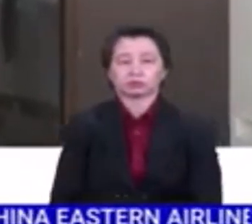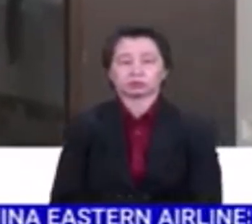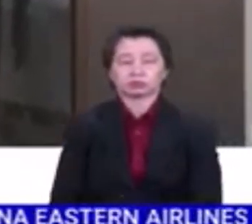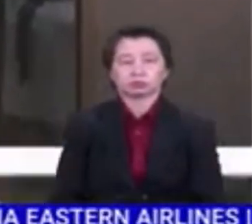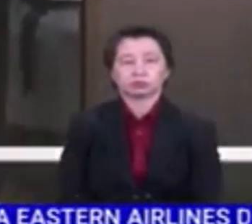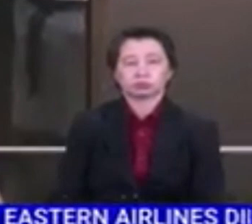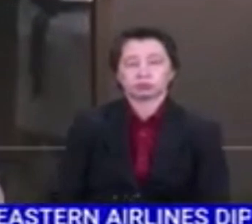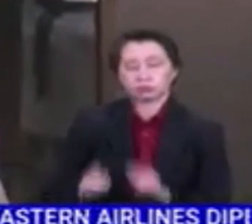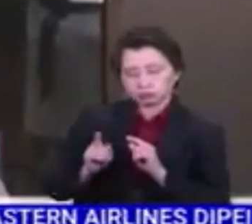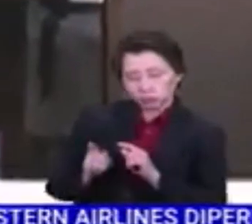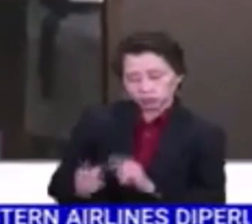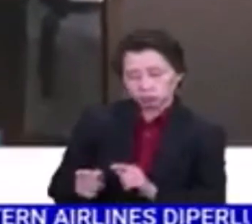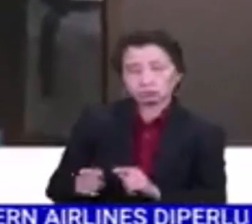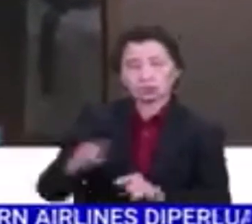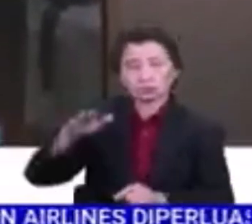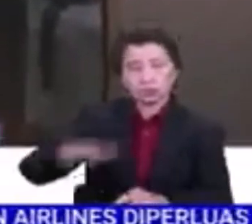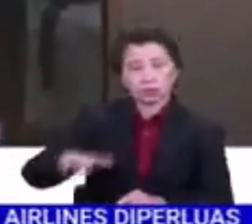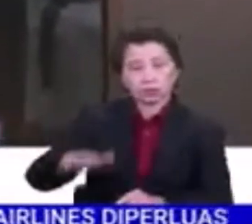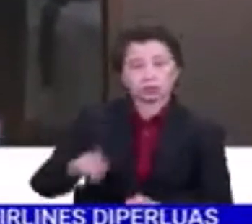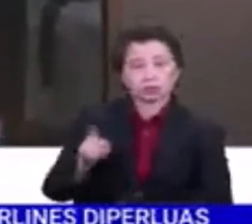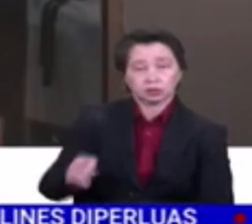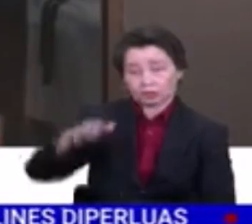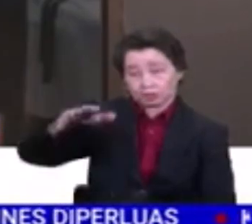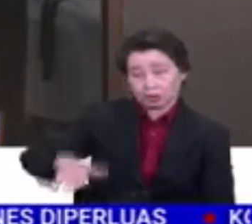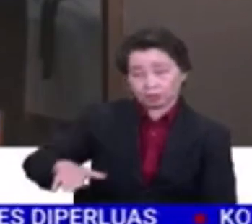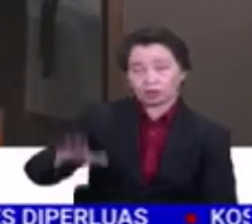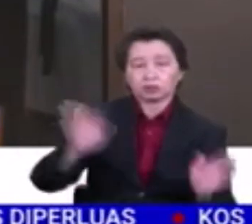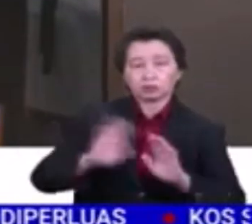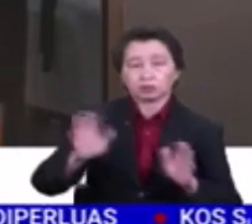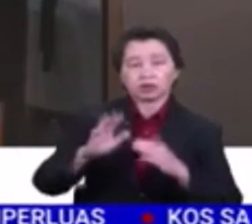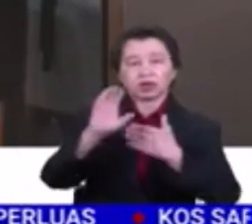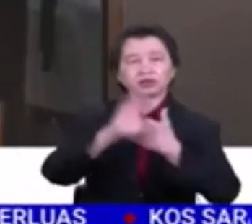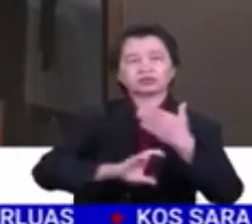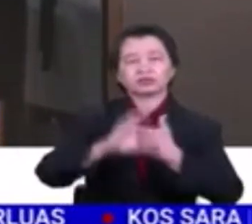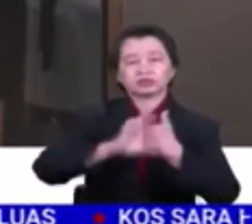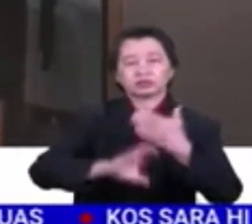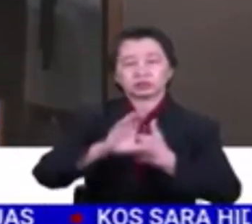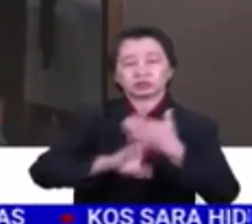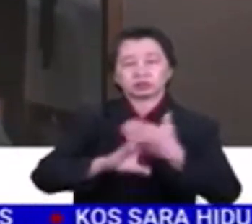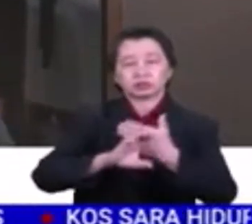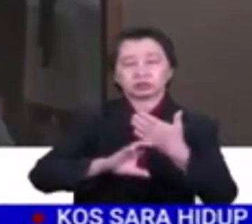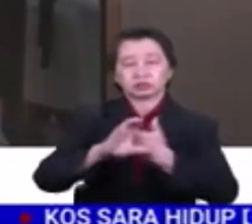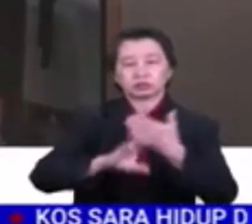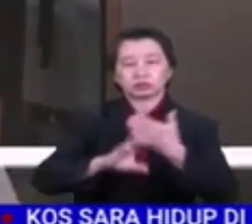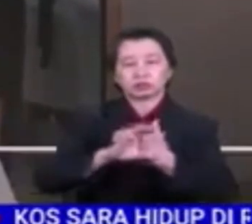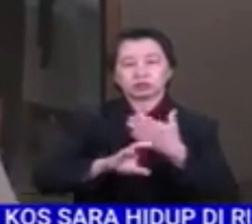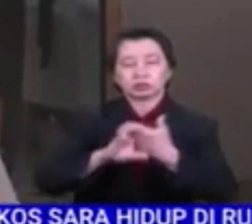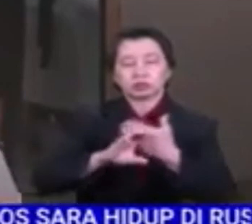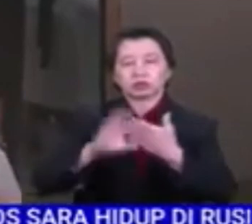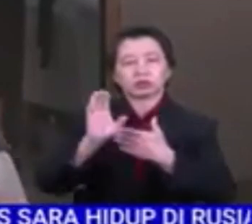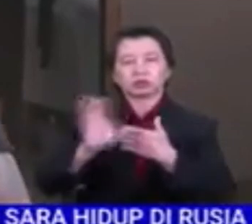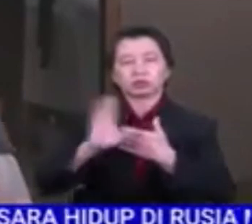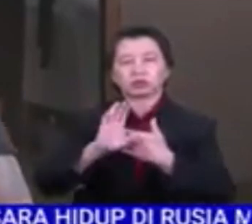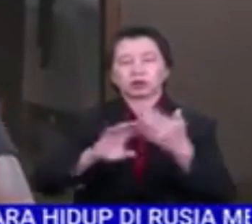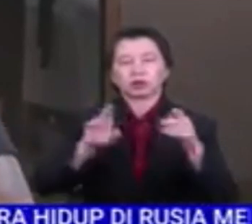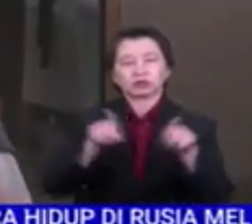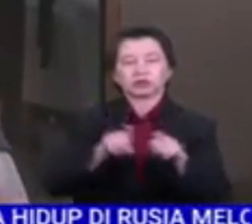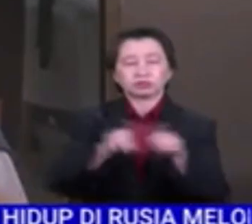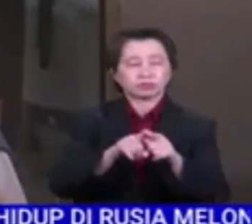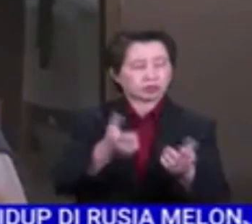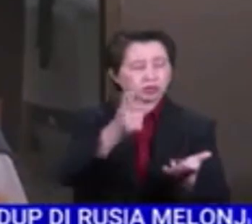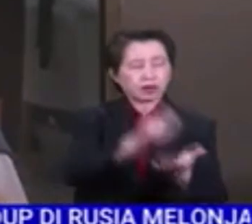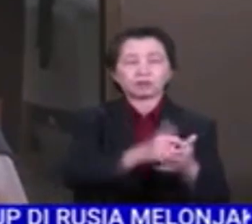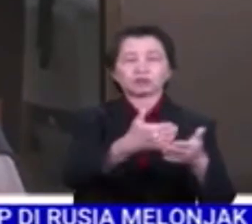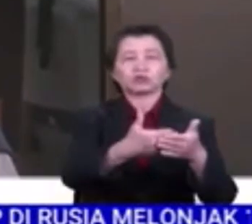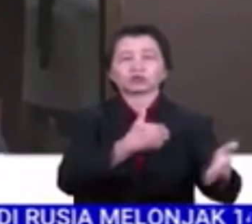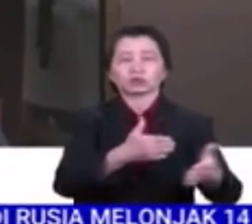Dapatannya adalah dia bukan kecederaan dalam kepalanya lah, bukan seperti yang dilaporkan